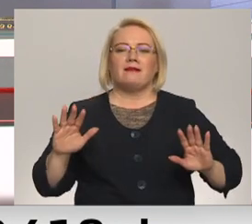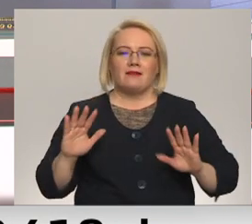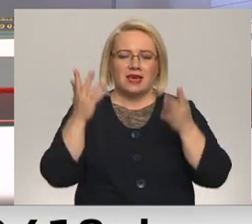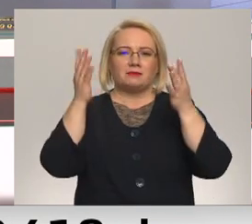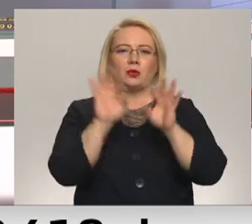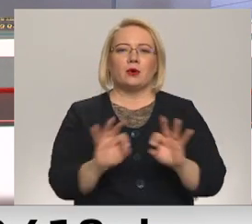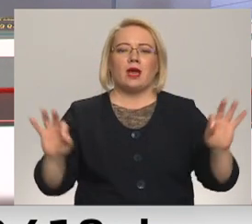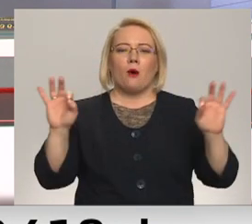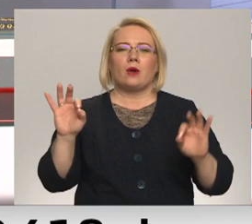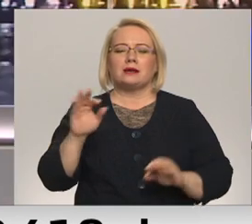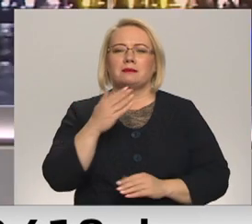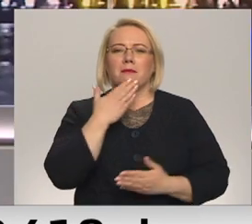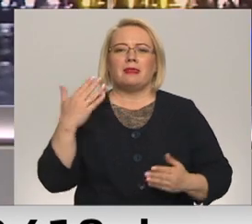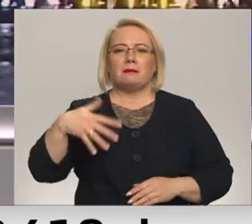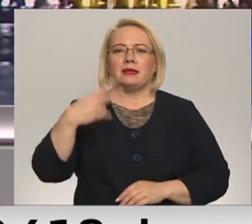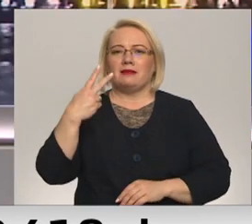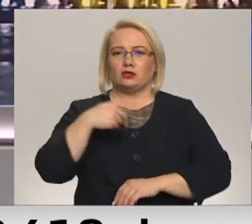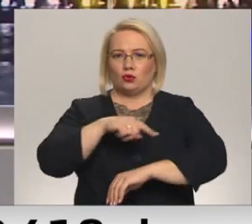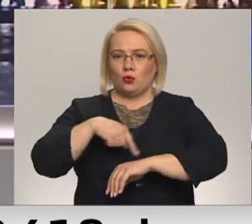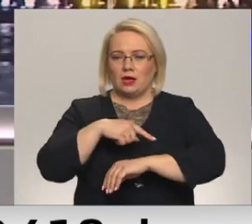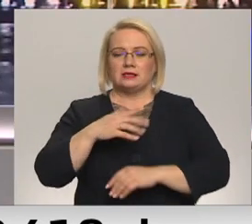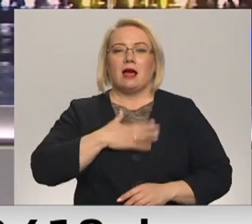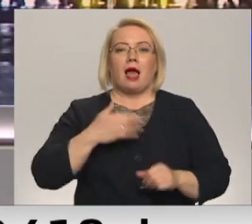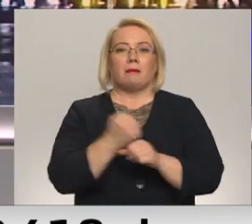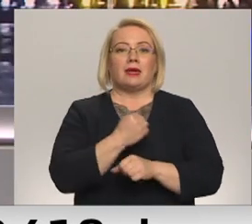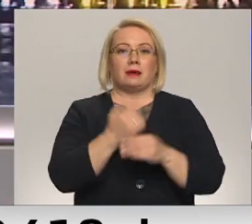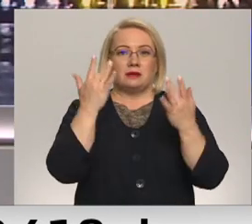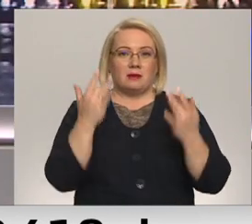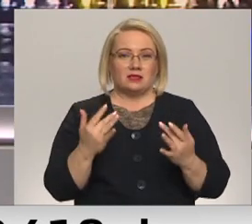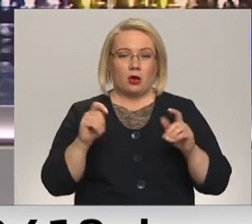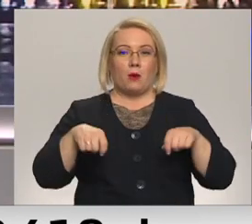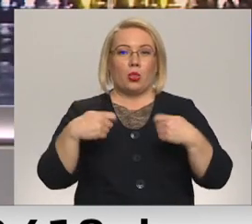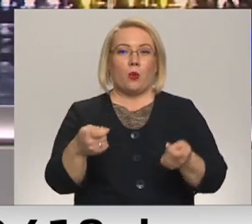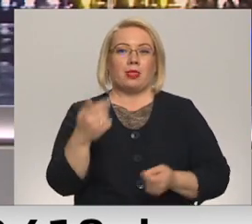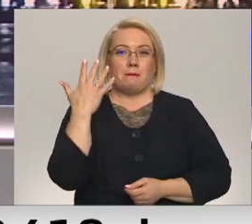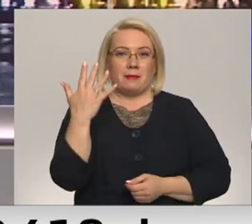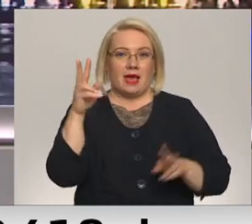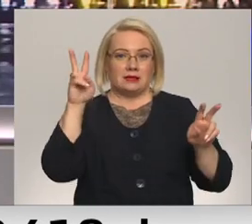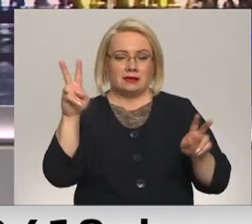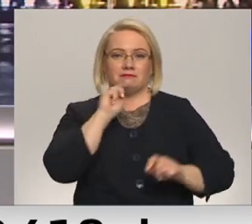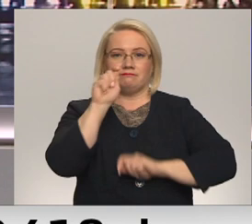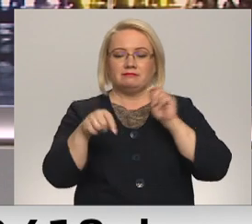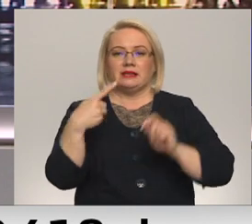jaukas pēdējās 52 stundas. Tātad labdarības maratona dot 5 pašlaik ir saziedot